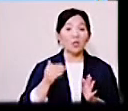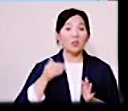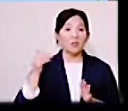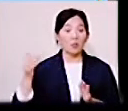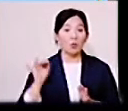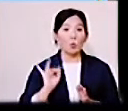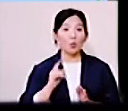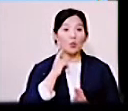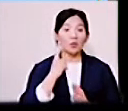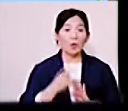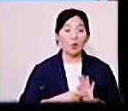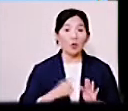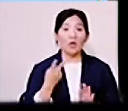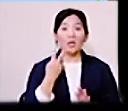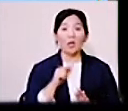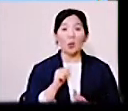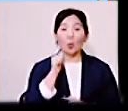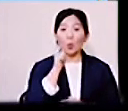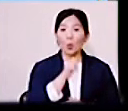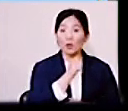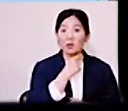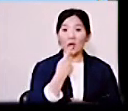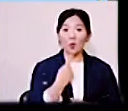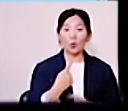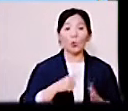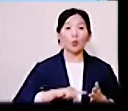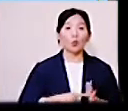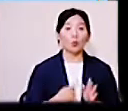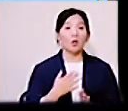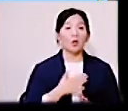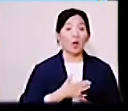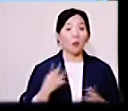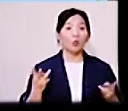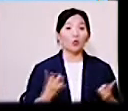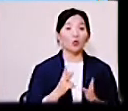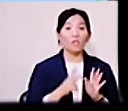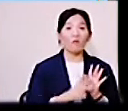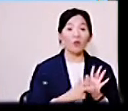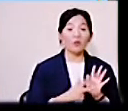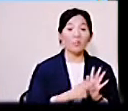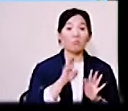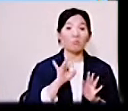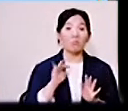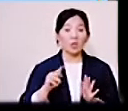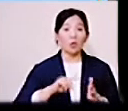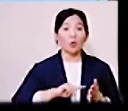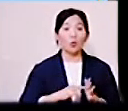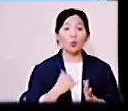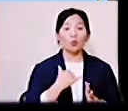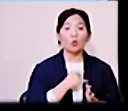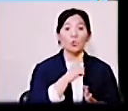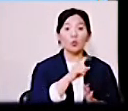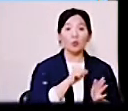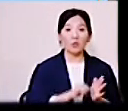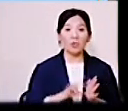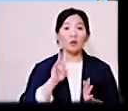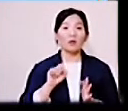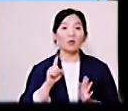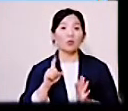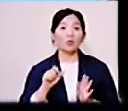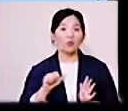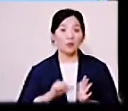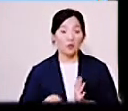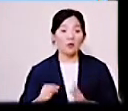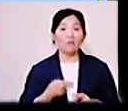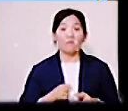и узнаем, что для кодирования одной точки нам нужно 8 бит. Точек у нас 160 на 160.